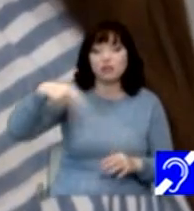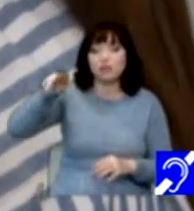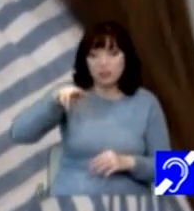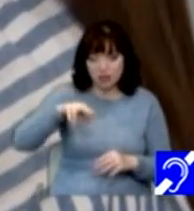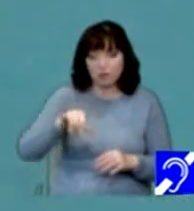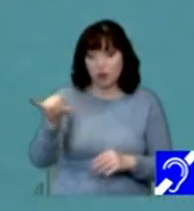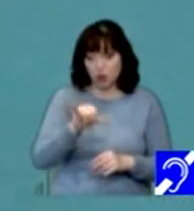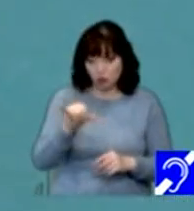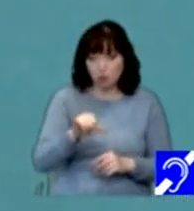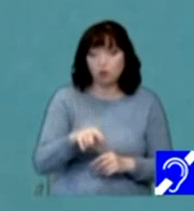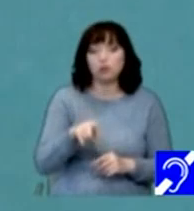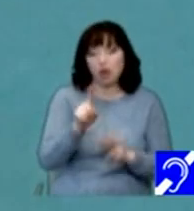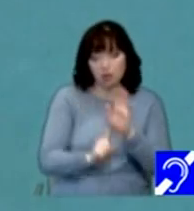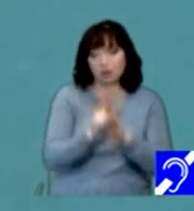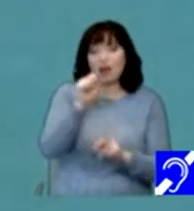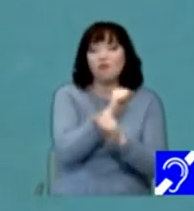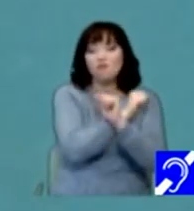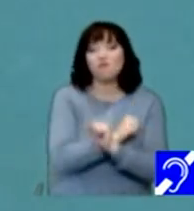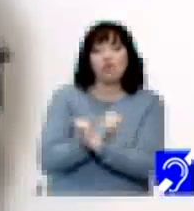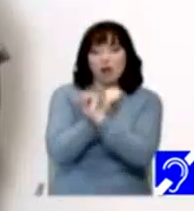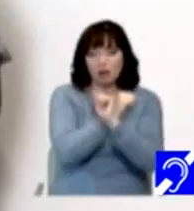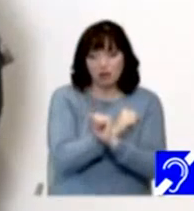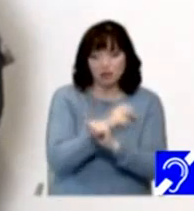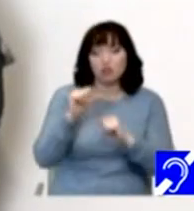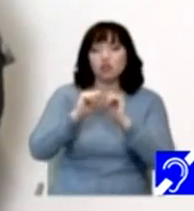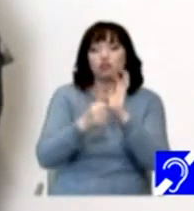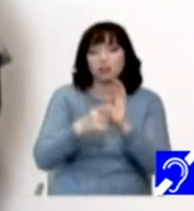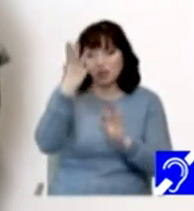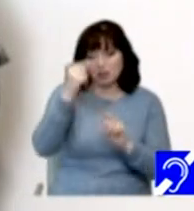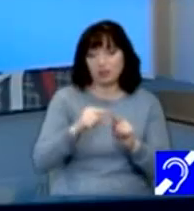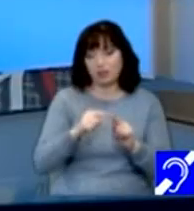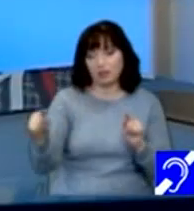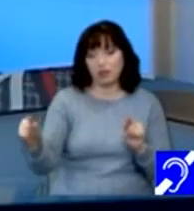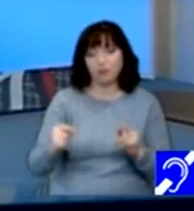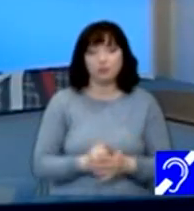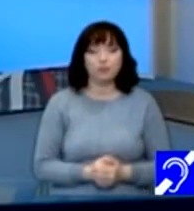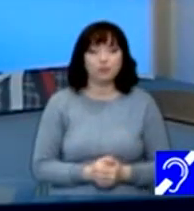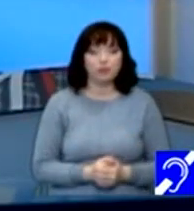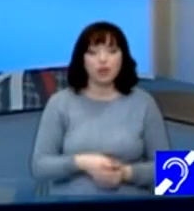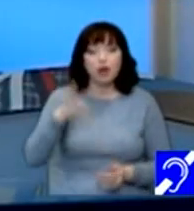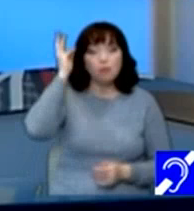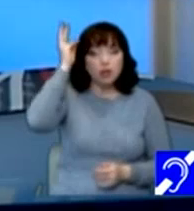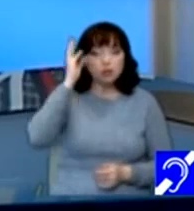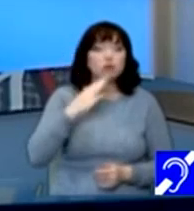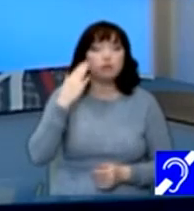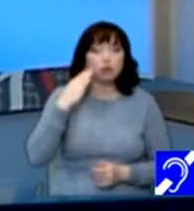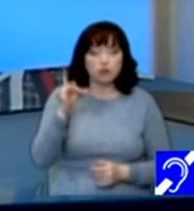decembrie, sâmbătă, ei vor merge în vacanță pentru 16 zile. Ambasada României în Republica